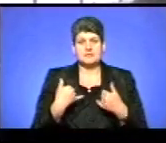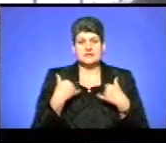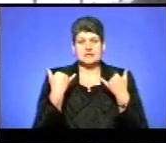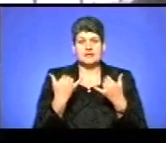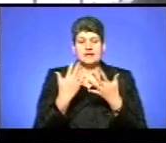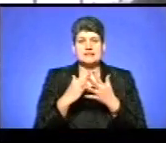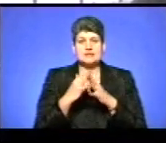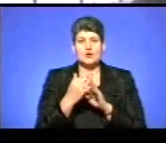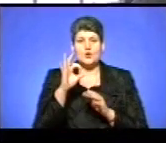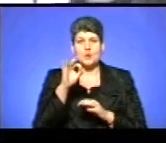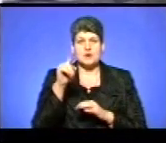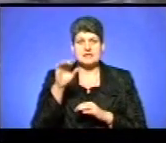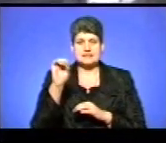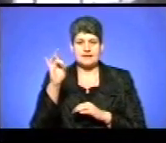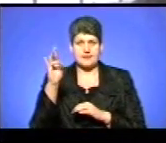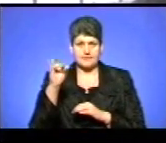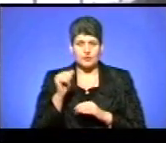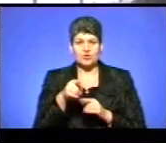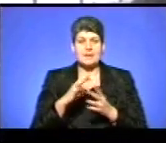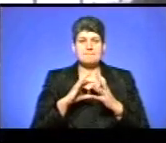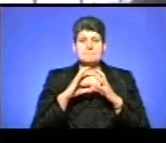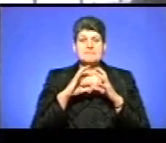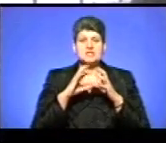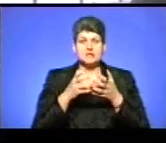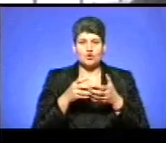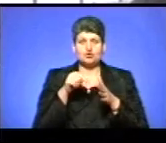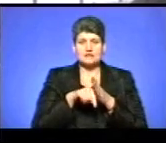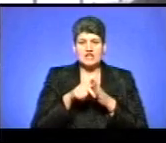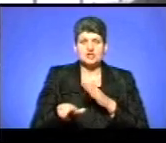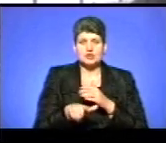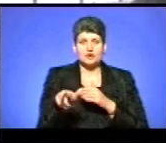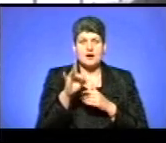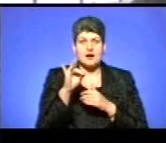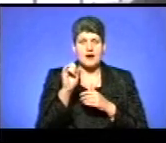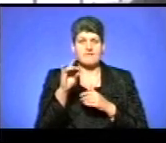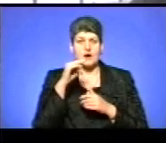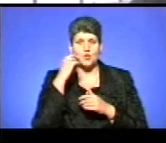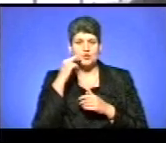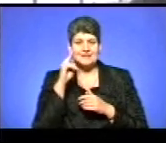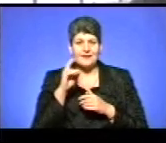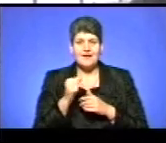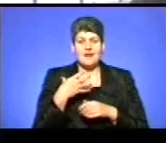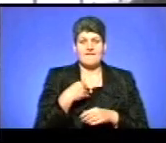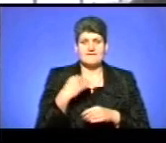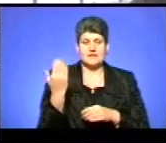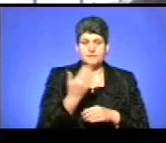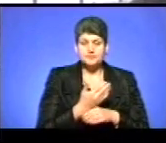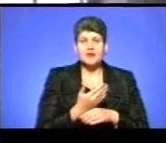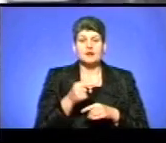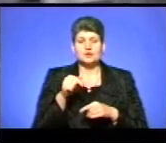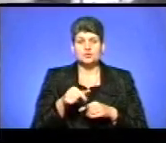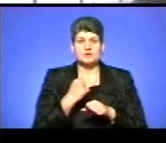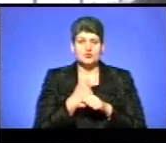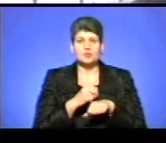у селі Озерна. Через нього проходить дорога міжнародного значення М09 Тернопіль-Львів-Рава-Руська. Сьогодні тут працюють інспектори патрульної поліції Тернопільської